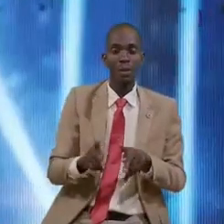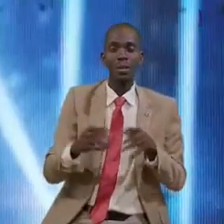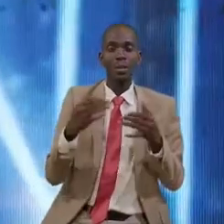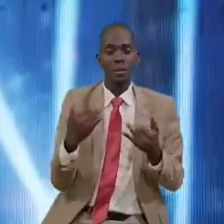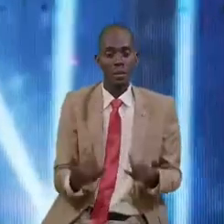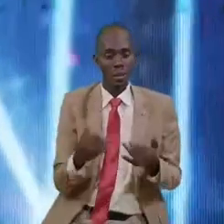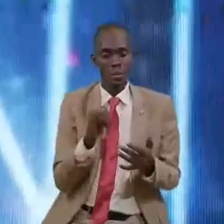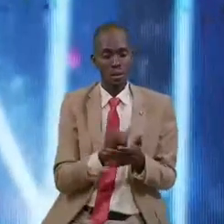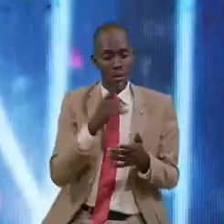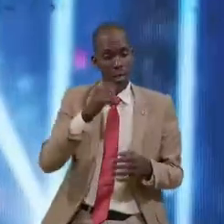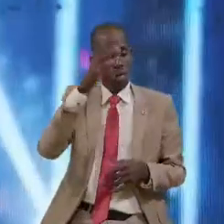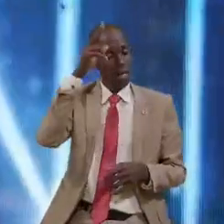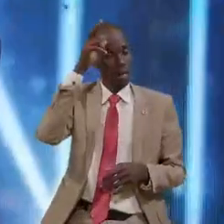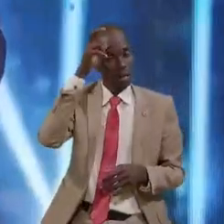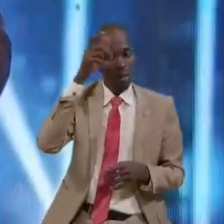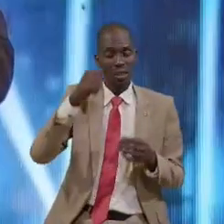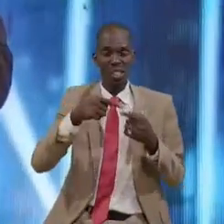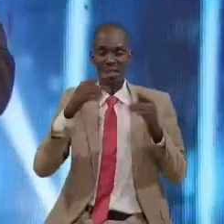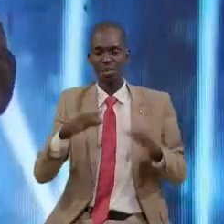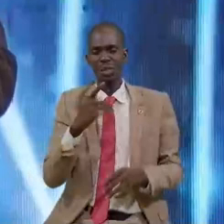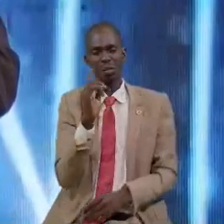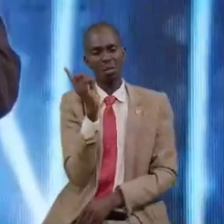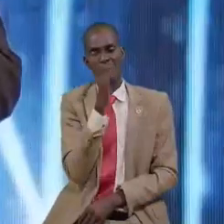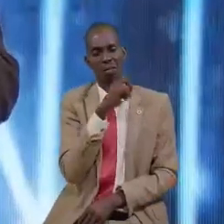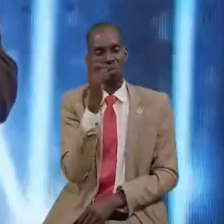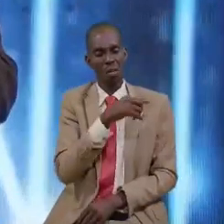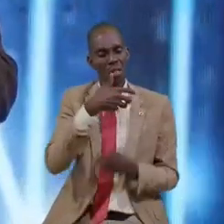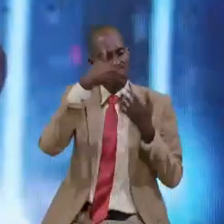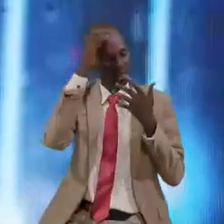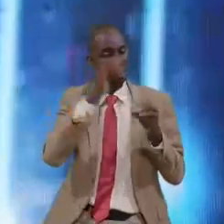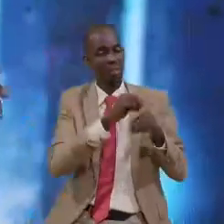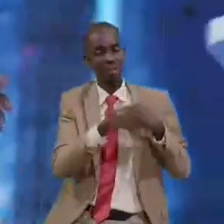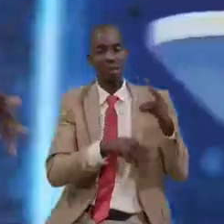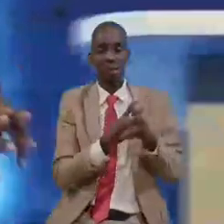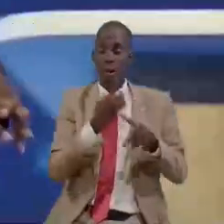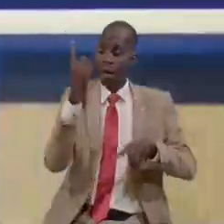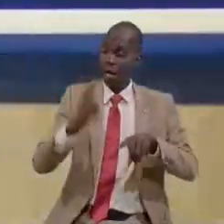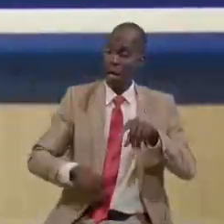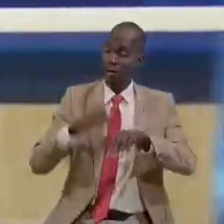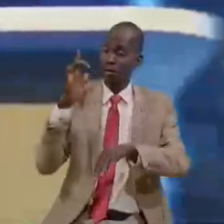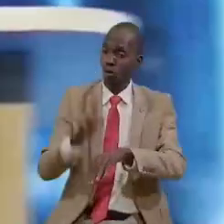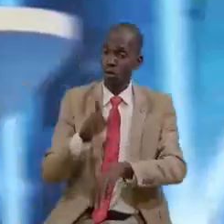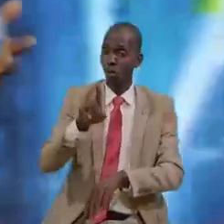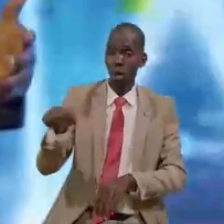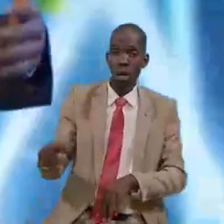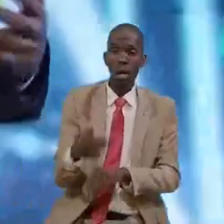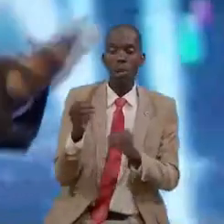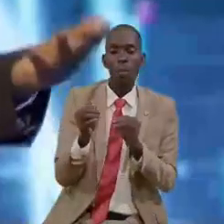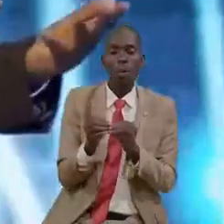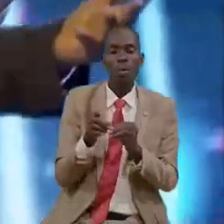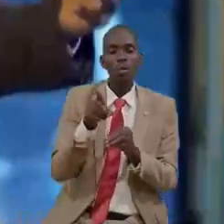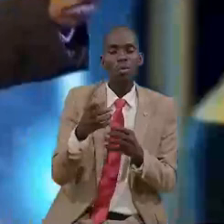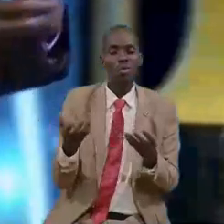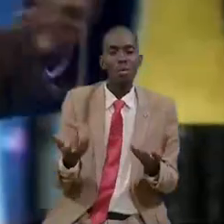l'ennemi, le diable, le faux lion du monde ne peut plus vous toucher, alors vous donnez votre